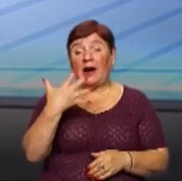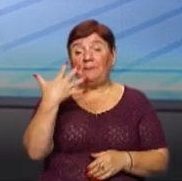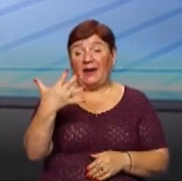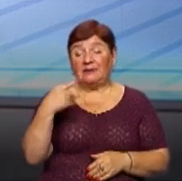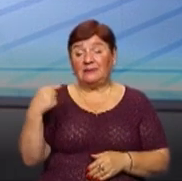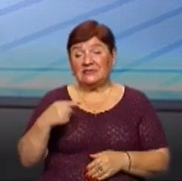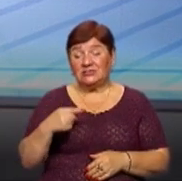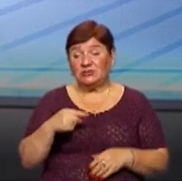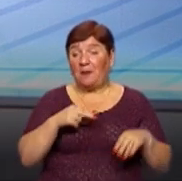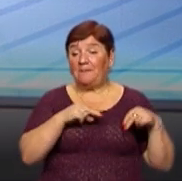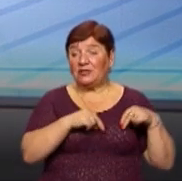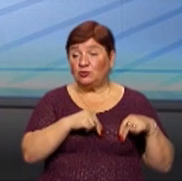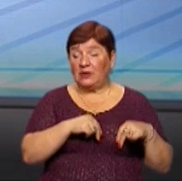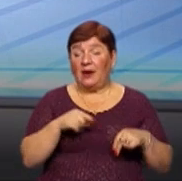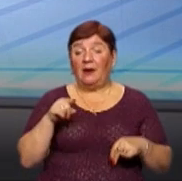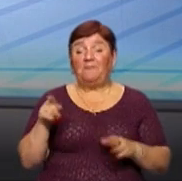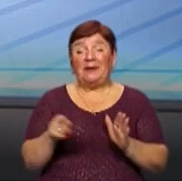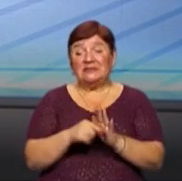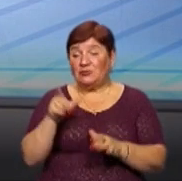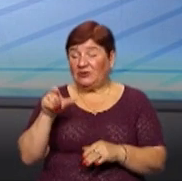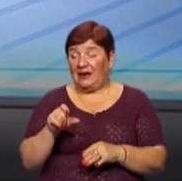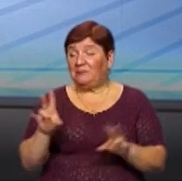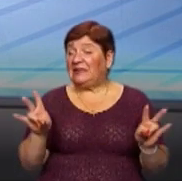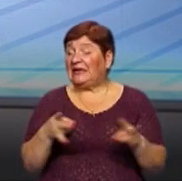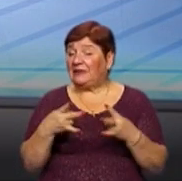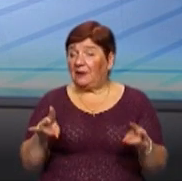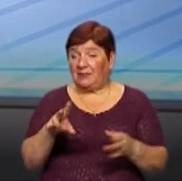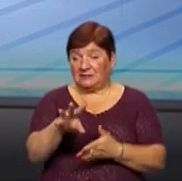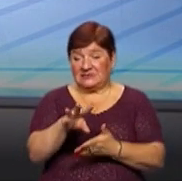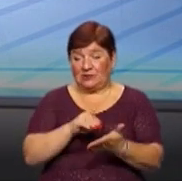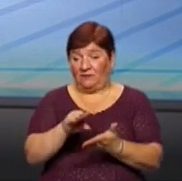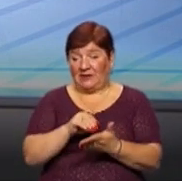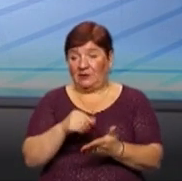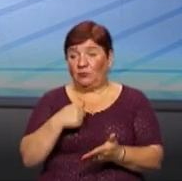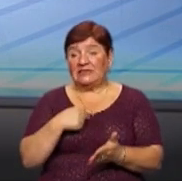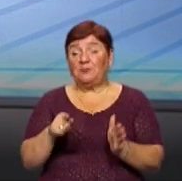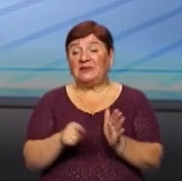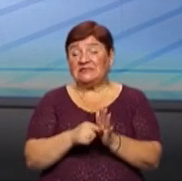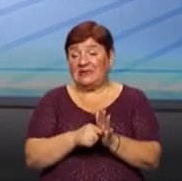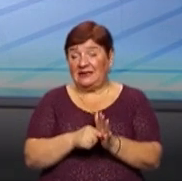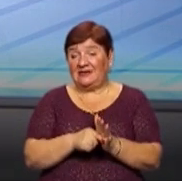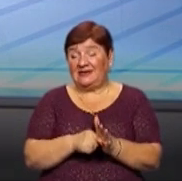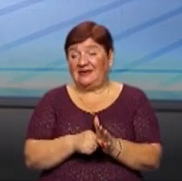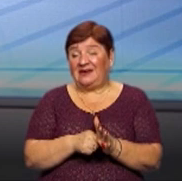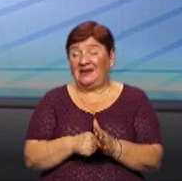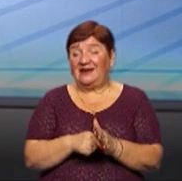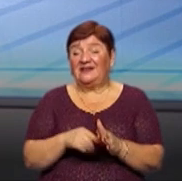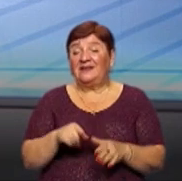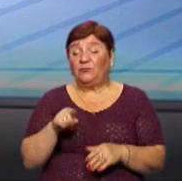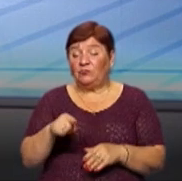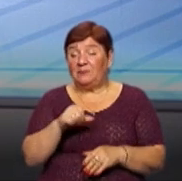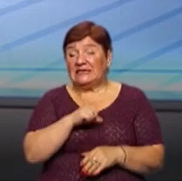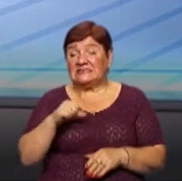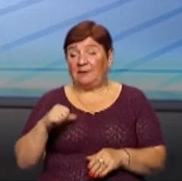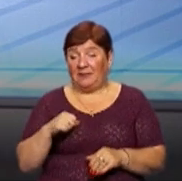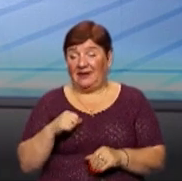працюючих пенсіонерів. Їм сканувати не потрібно, тому що вони є, ну, в пенсійній справі. У нас їхні були трудові книжки. І тут ми ж самі вже